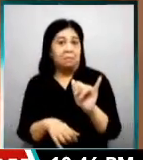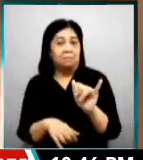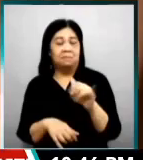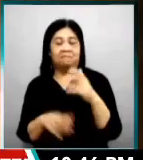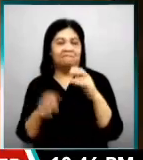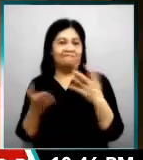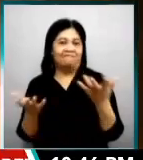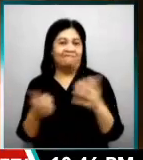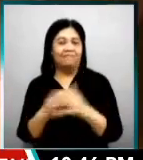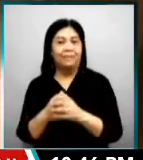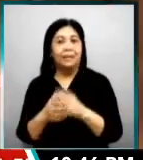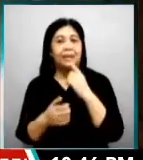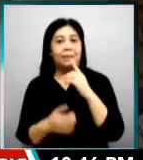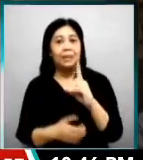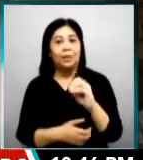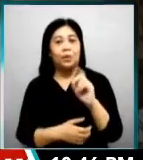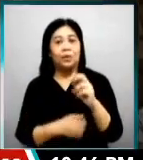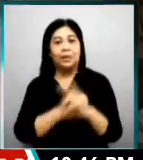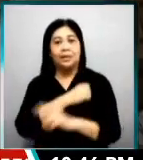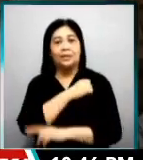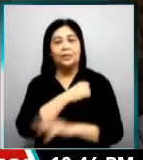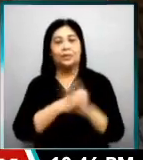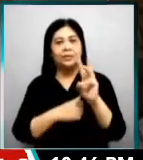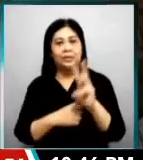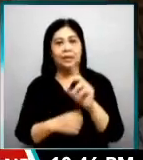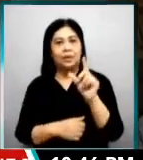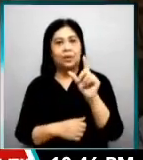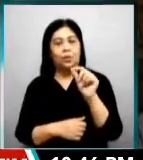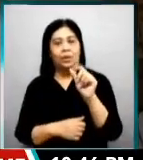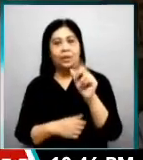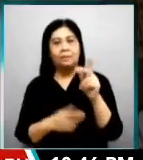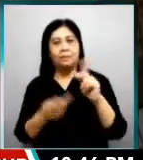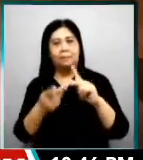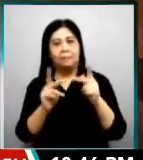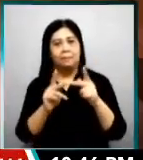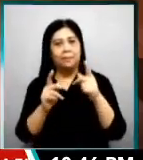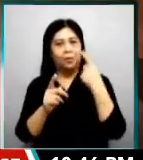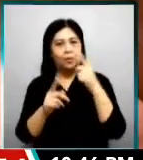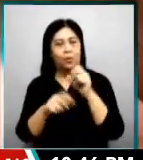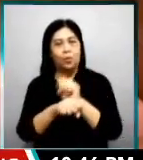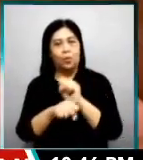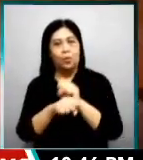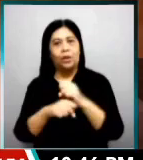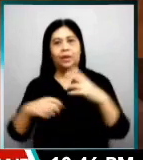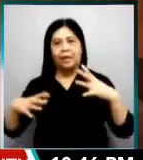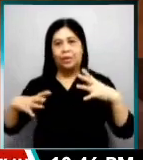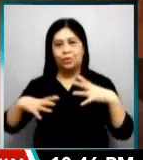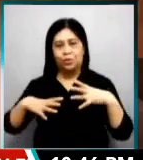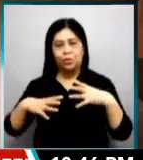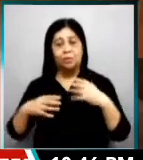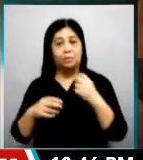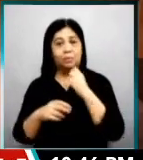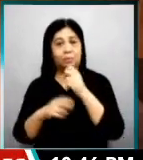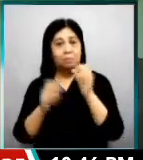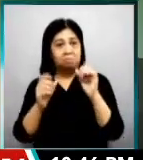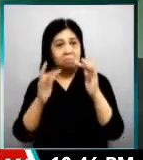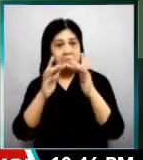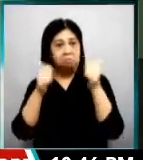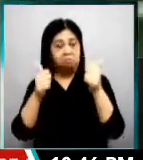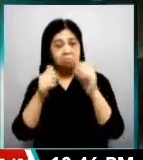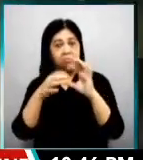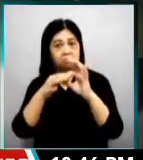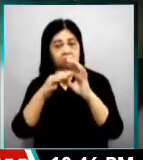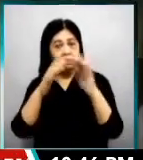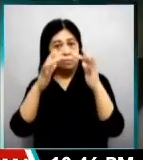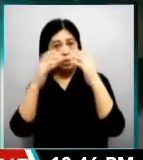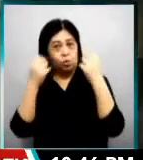DOT Region 6, may 20 partners na raw sila para sa workation. Tinitiyak ang maayos na internet connection at may